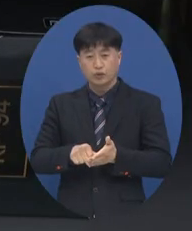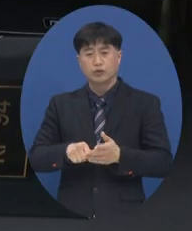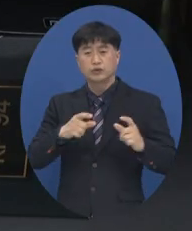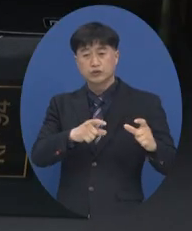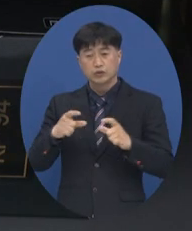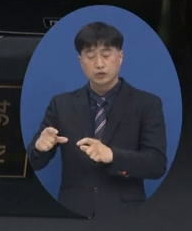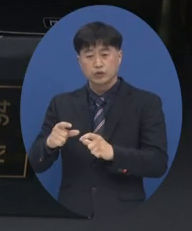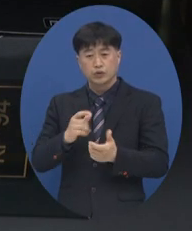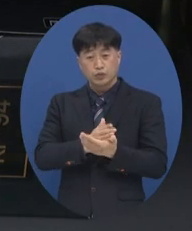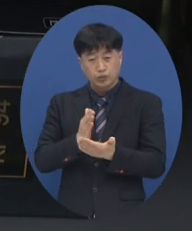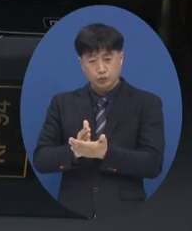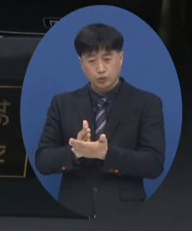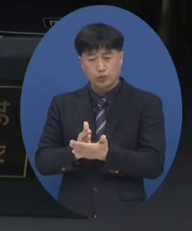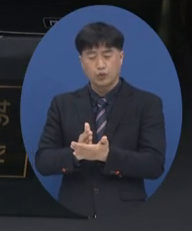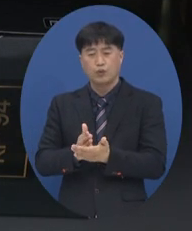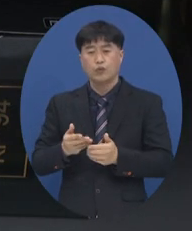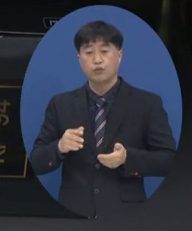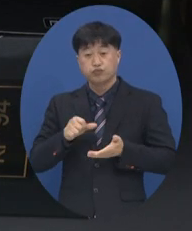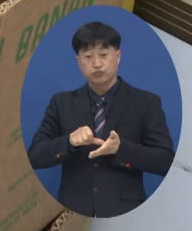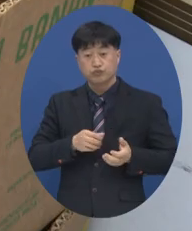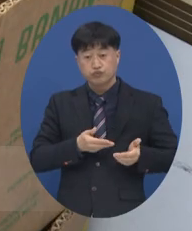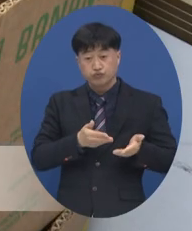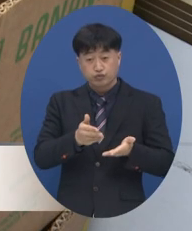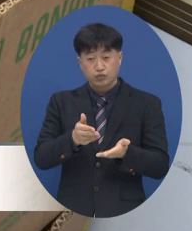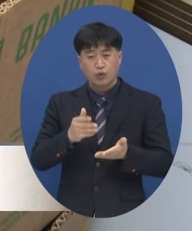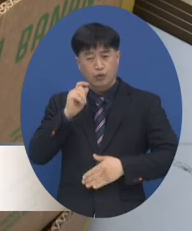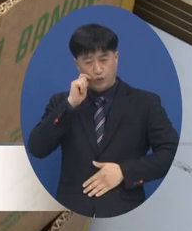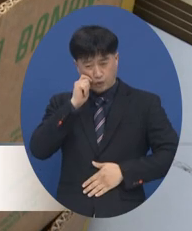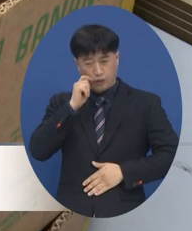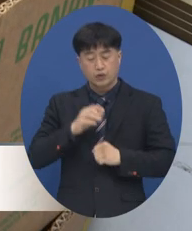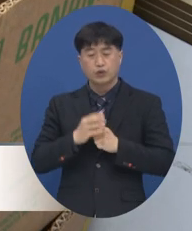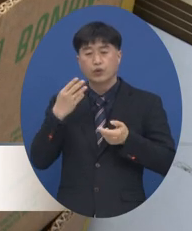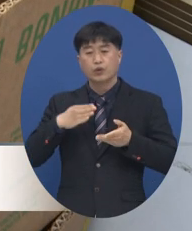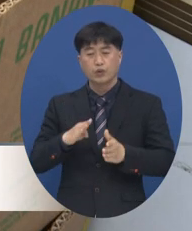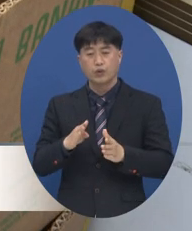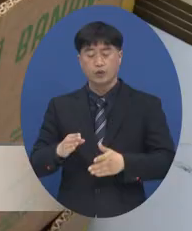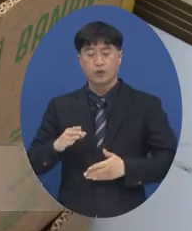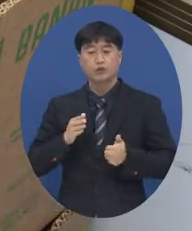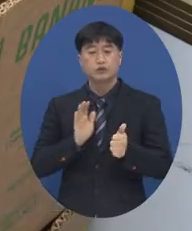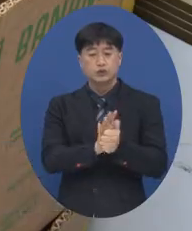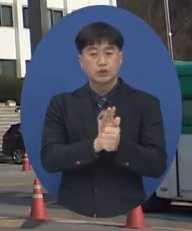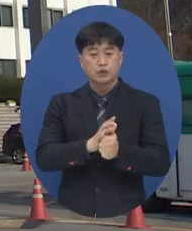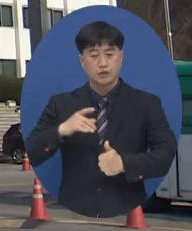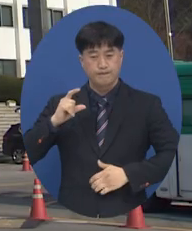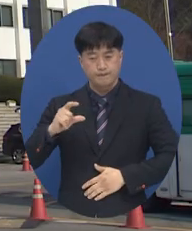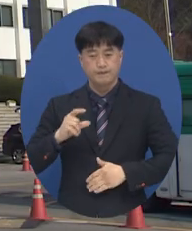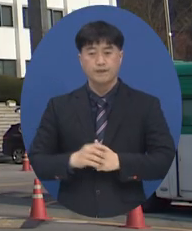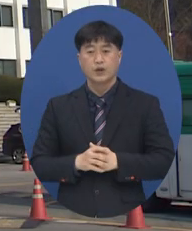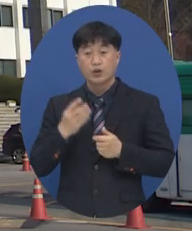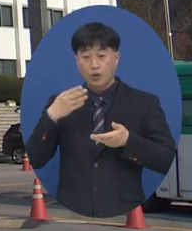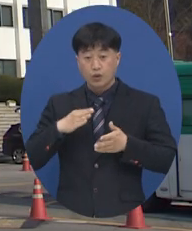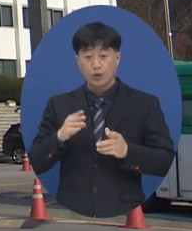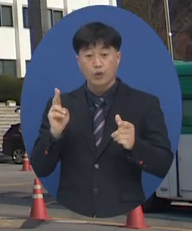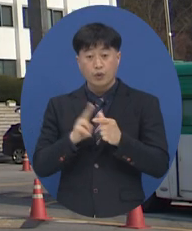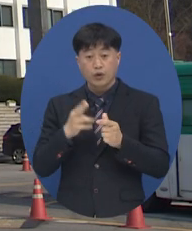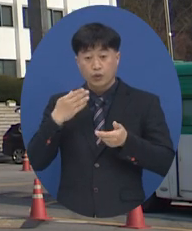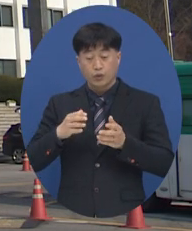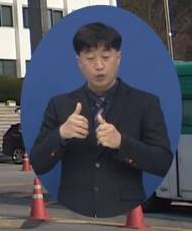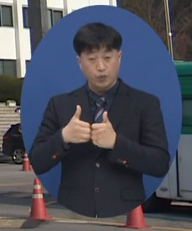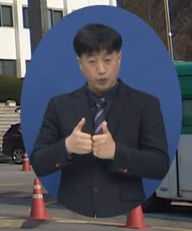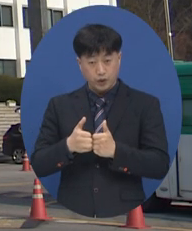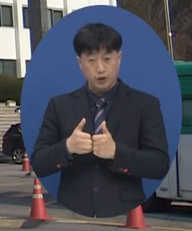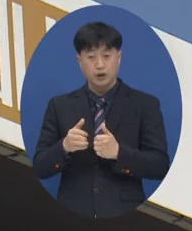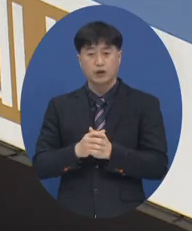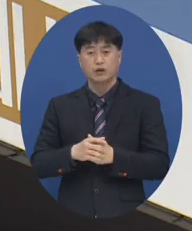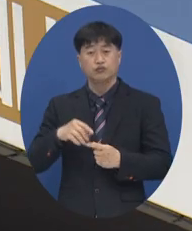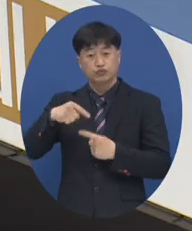물품 공급에 한계는 있었던 터. 올해부터는 경기도가 지원을 더 강화합니다. 경기도와 경기도의회가